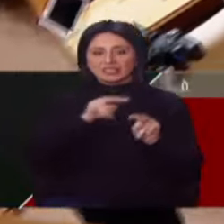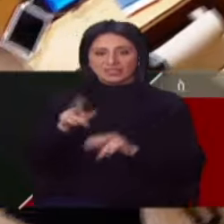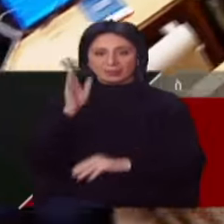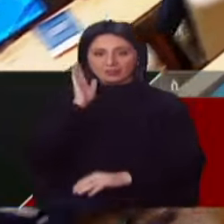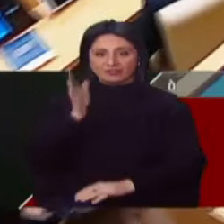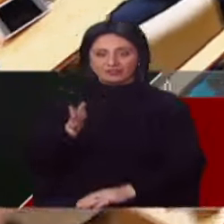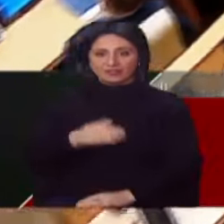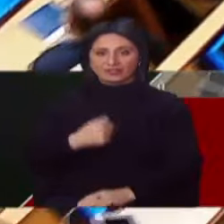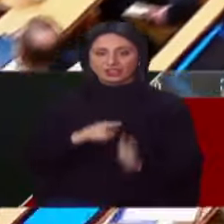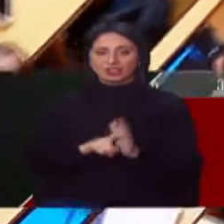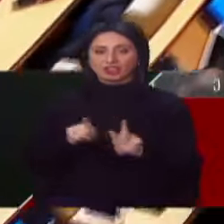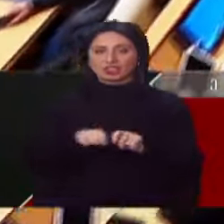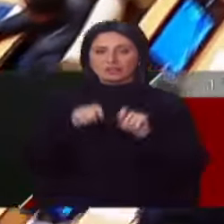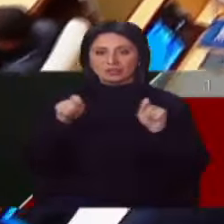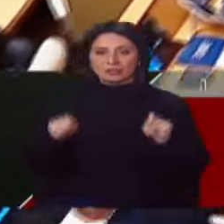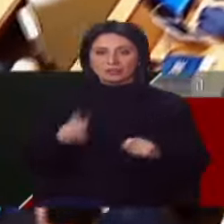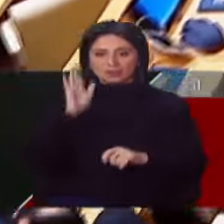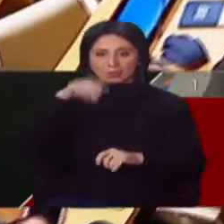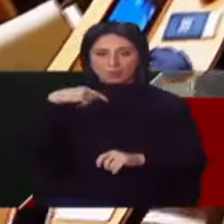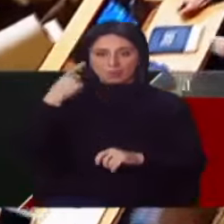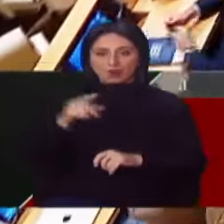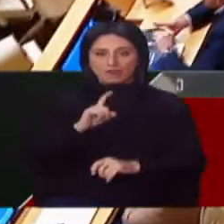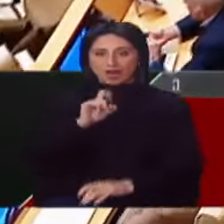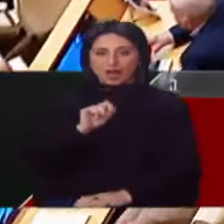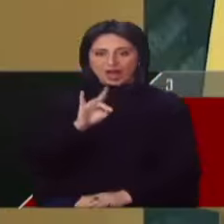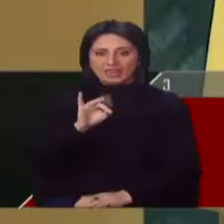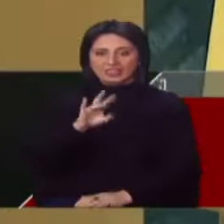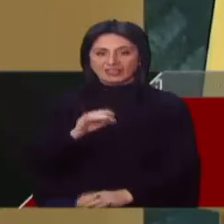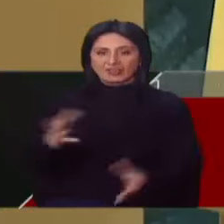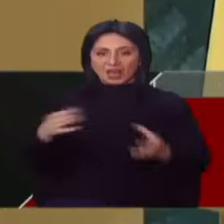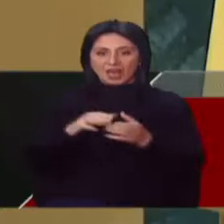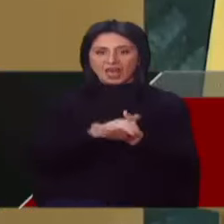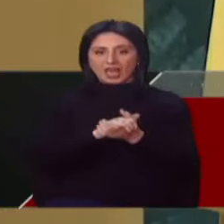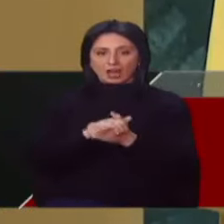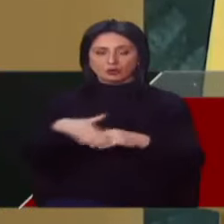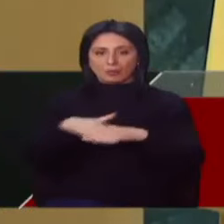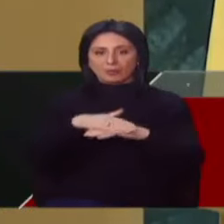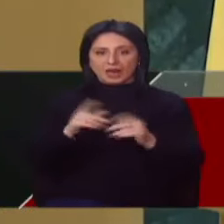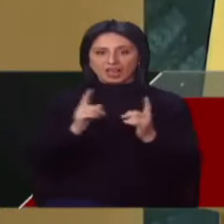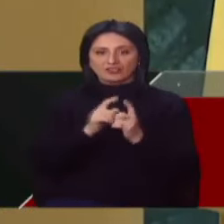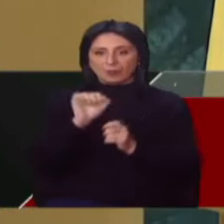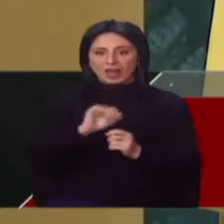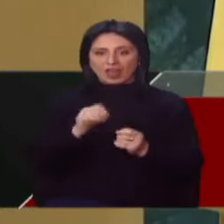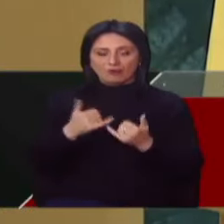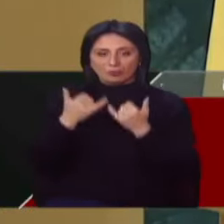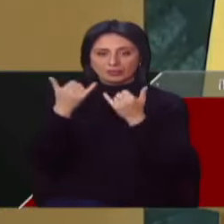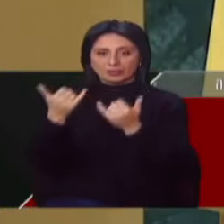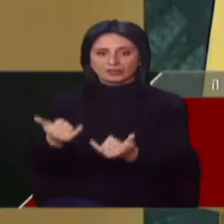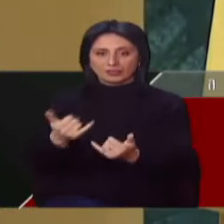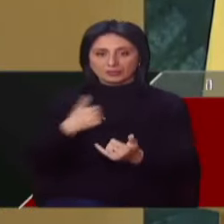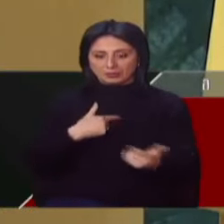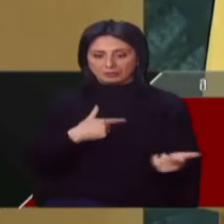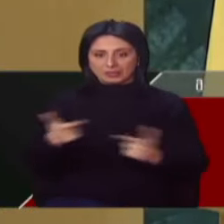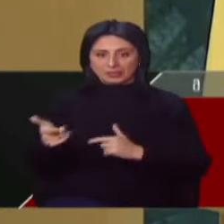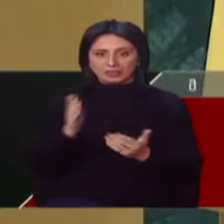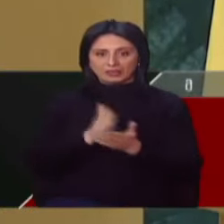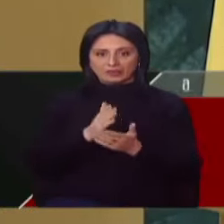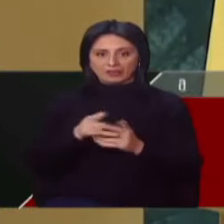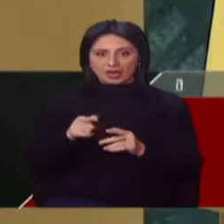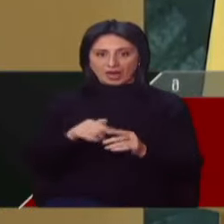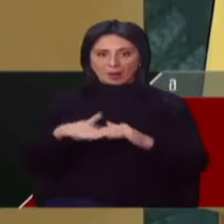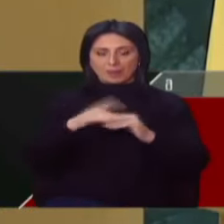khedavs. Shevknat momavlis kartia ertobis platforma evropistvis. Memzatvara